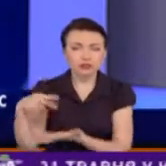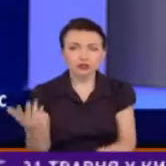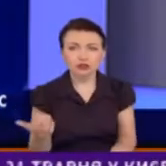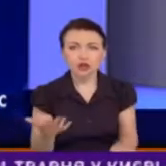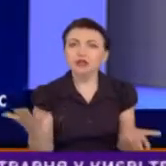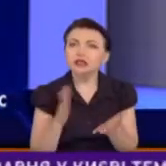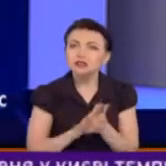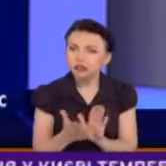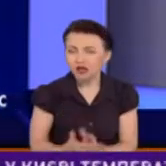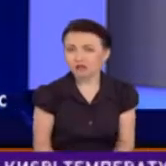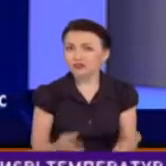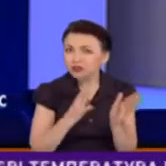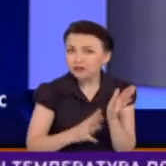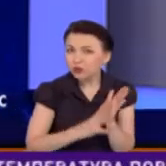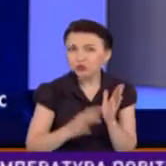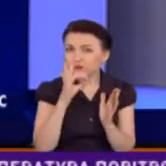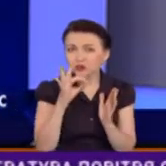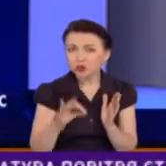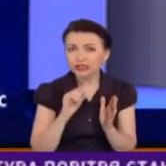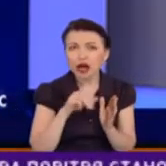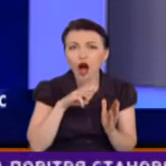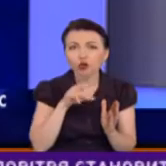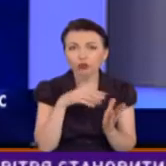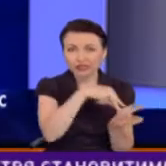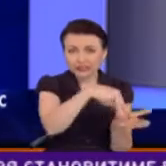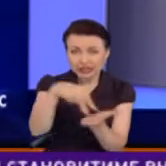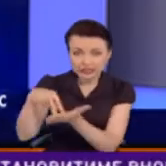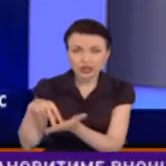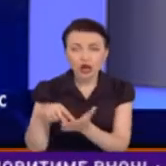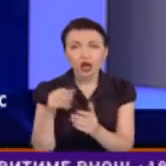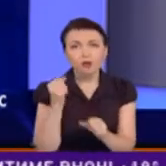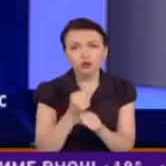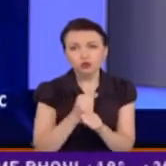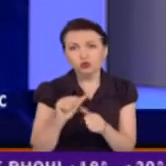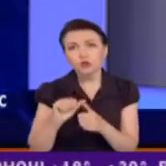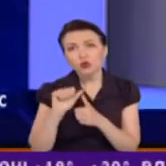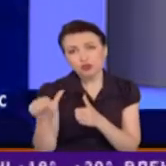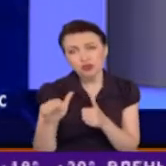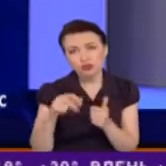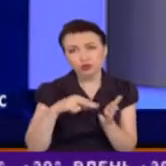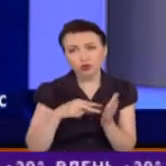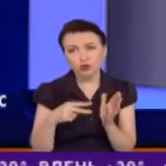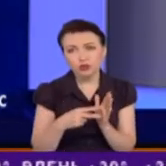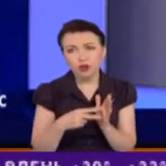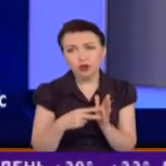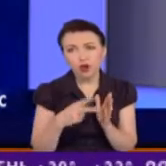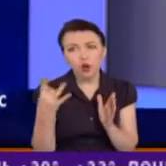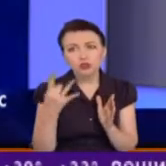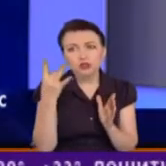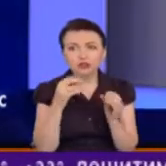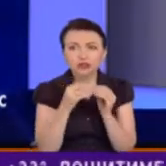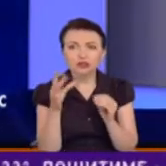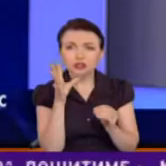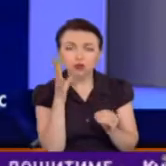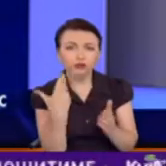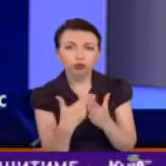Практично 90% атомних блоків працюють поза межами проєкту, вже продовжений один раз на 10 років, і